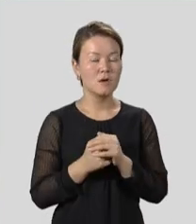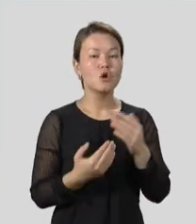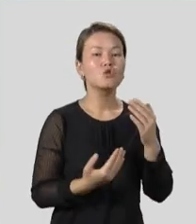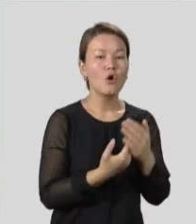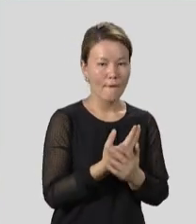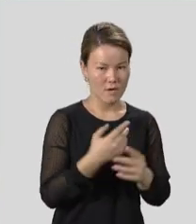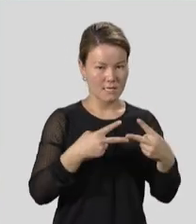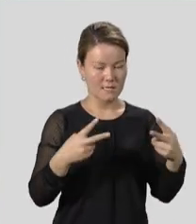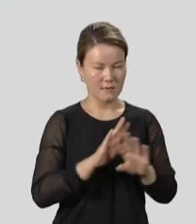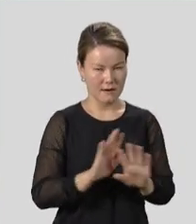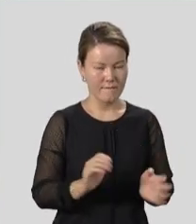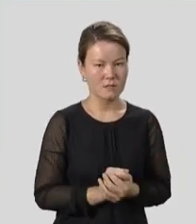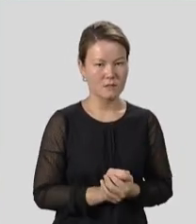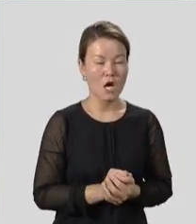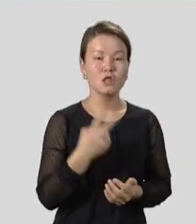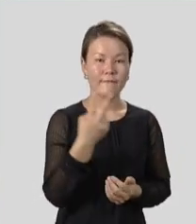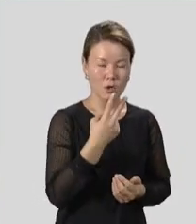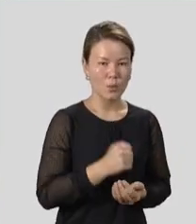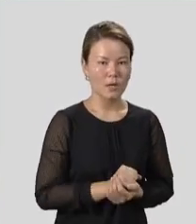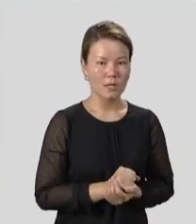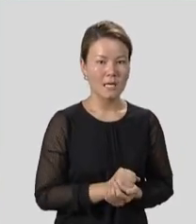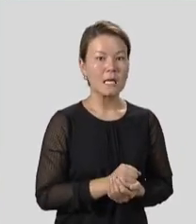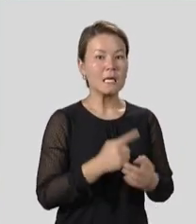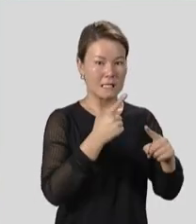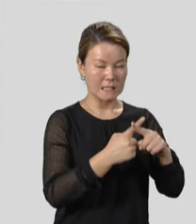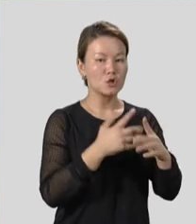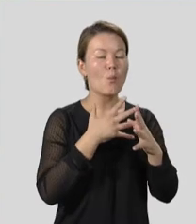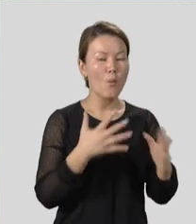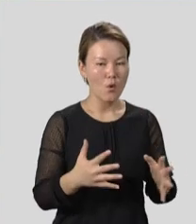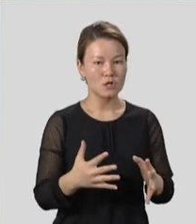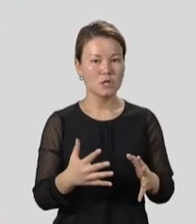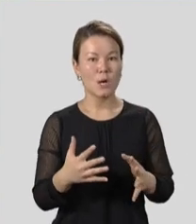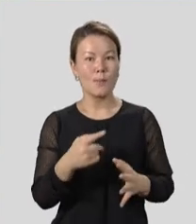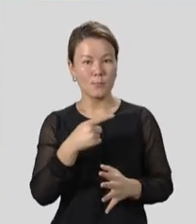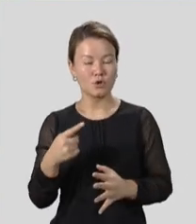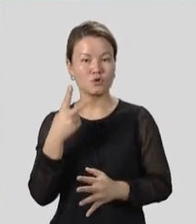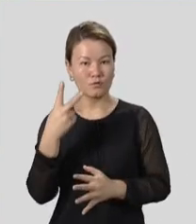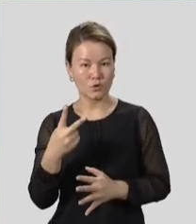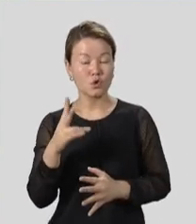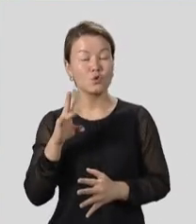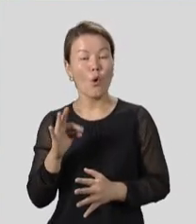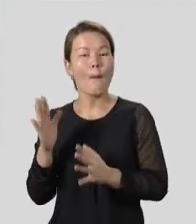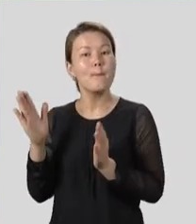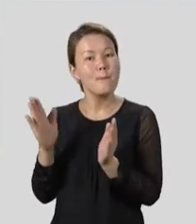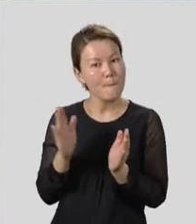Новое неравенство. Двойное. Х больше минус 2, но меньше 9.